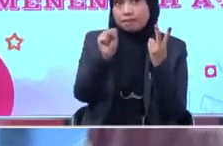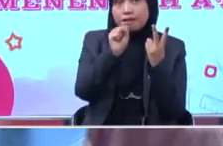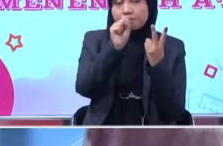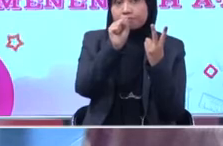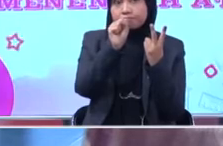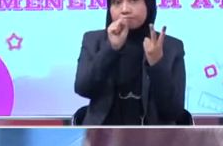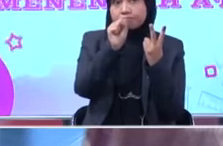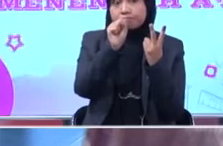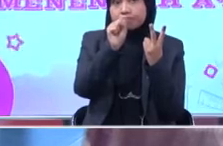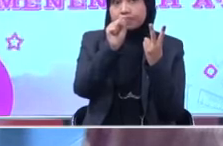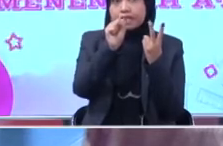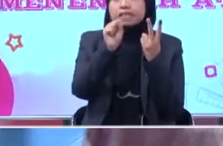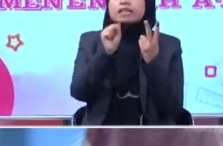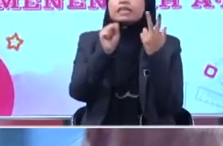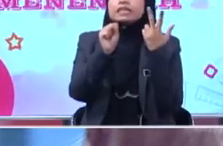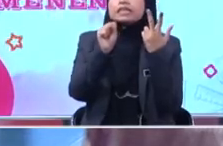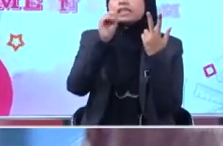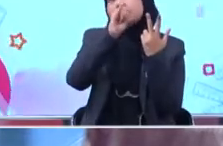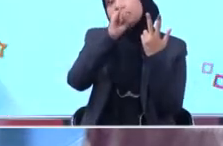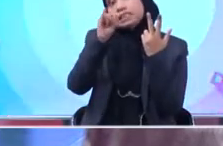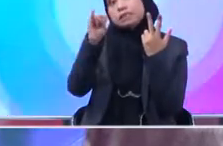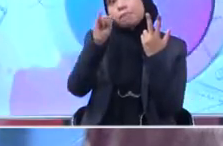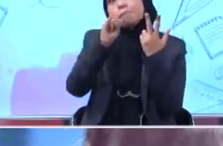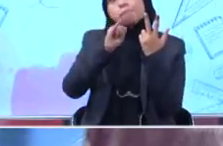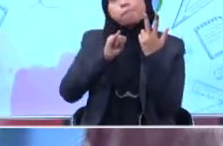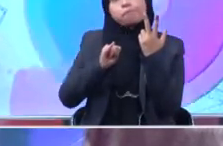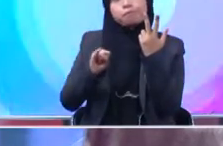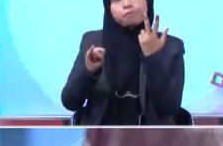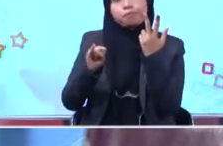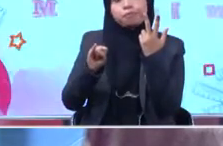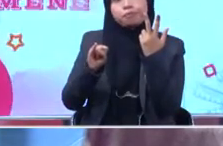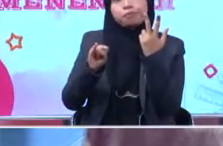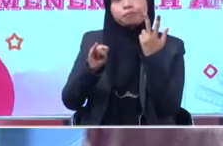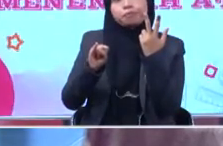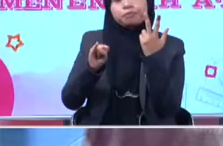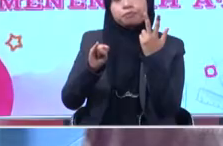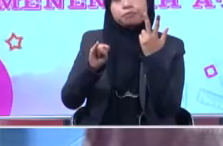Hai Tasya Jing Hai Tasya cinta